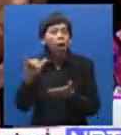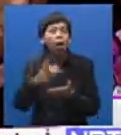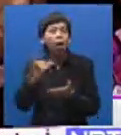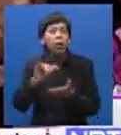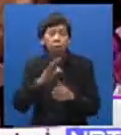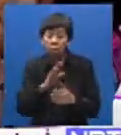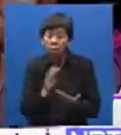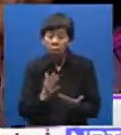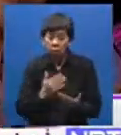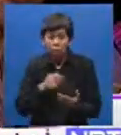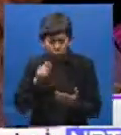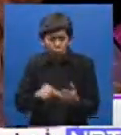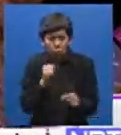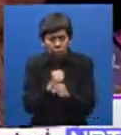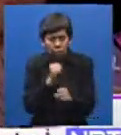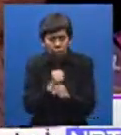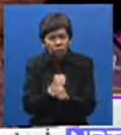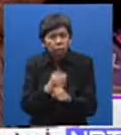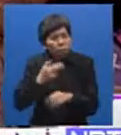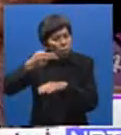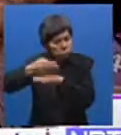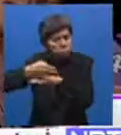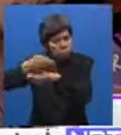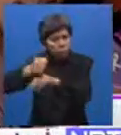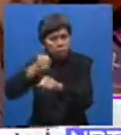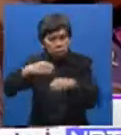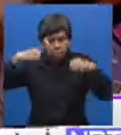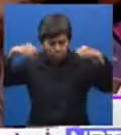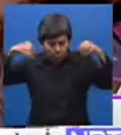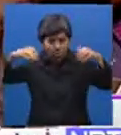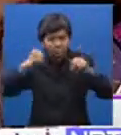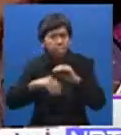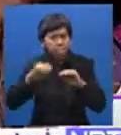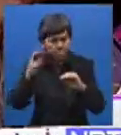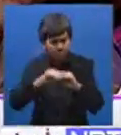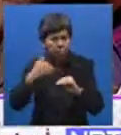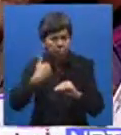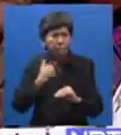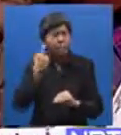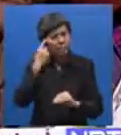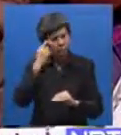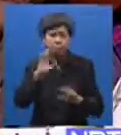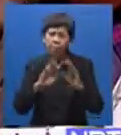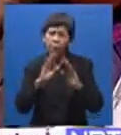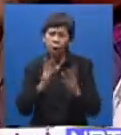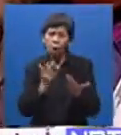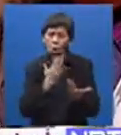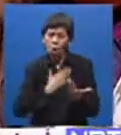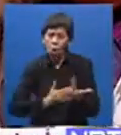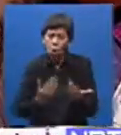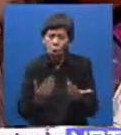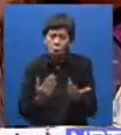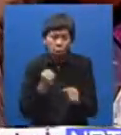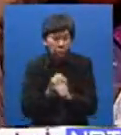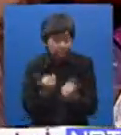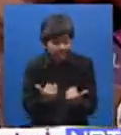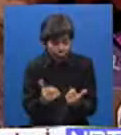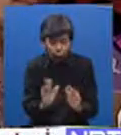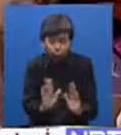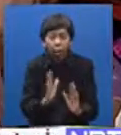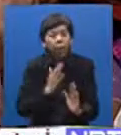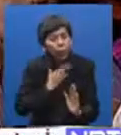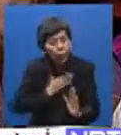เพราะว่าถ้าจำเป็นต้องมีการติดตั้งไฟส่องสว่างเพิ่มเติมนี่อาจจะต้องใช้เวลาสักเล็กน้อยนะครับไม่ใช่ทำได้ทันทีน